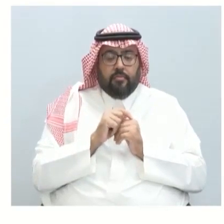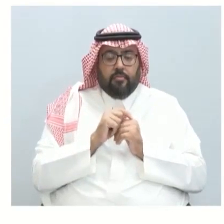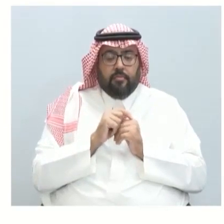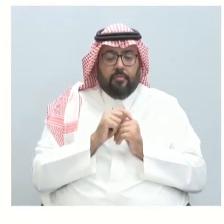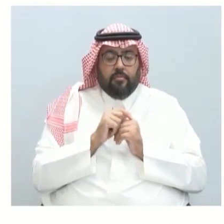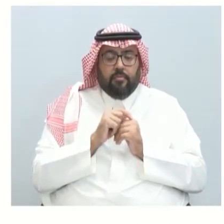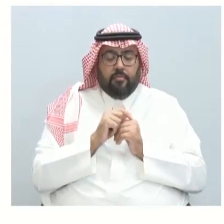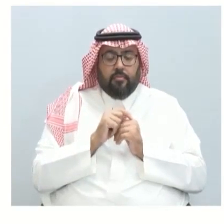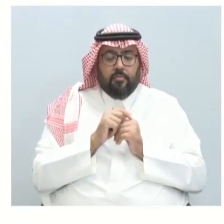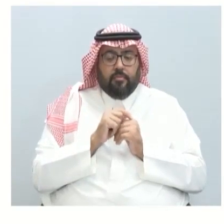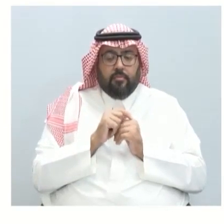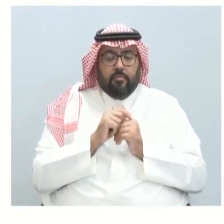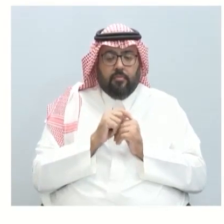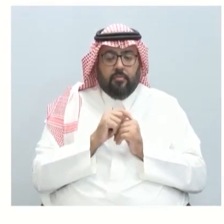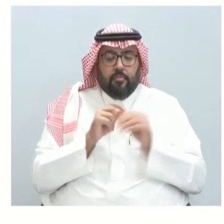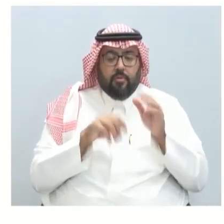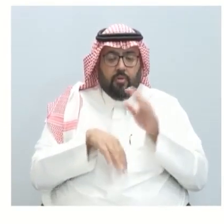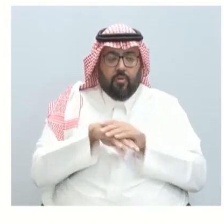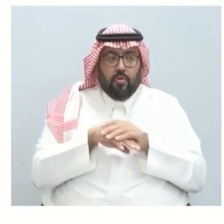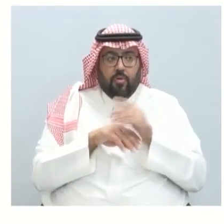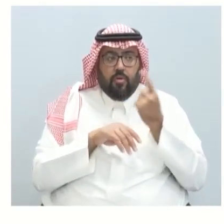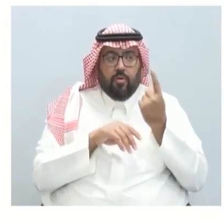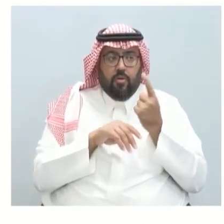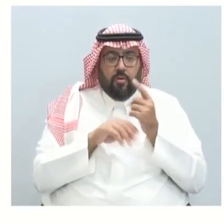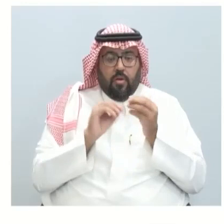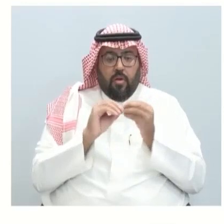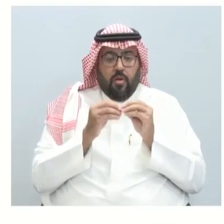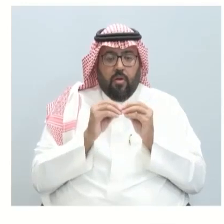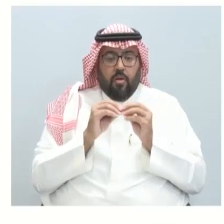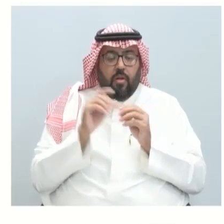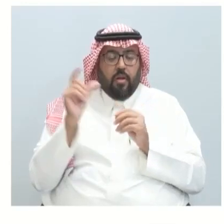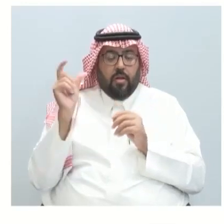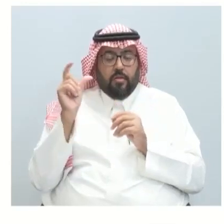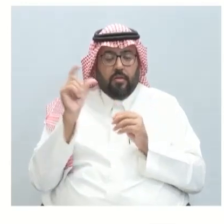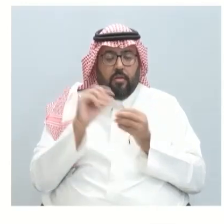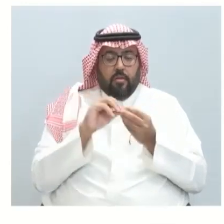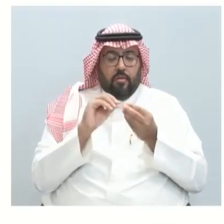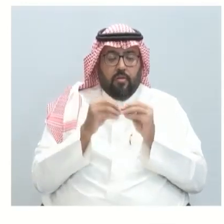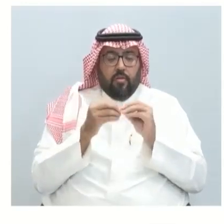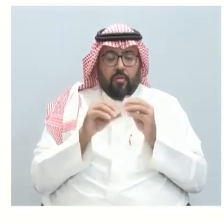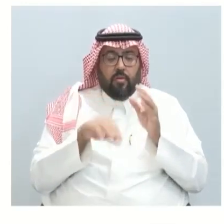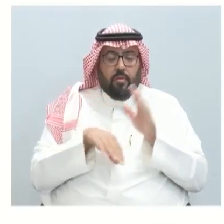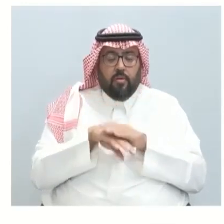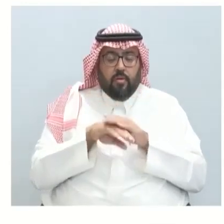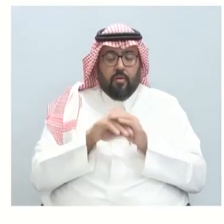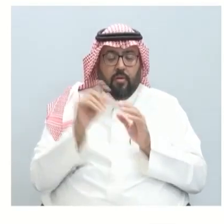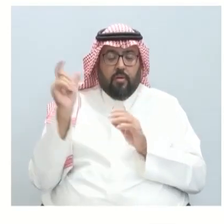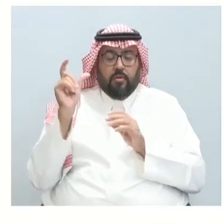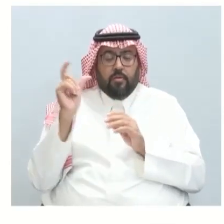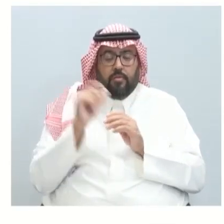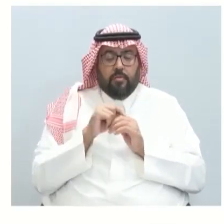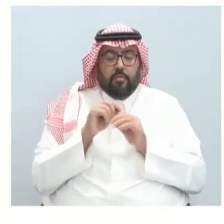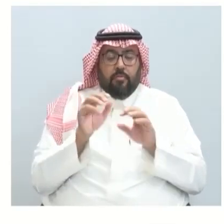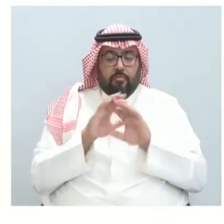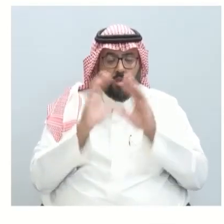الازرق اذا ابنائي وبناتي الكره الاولى الونها او حوطها بالازرق والكره الثانيه بالازرق اذا هذه